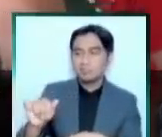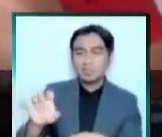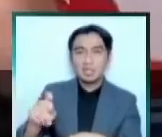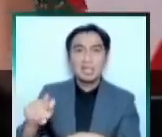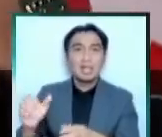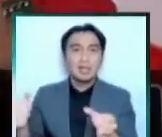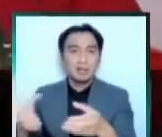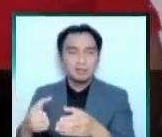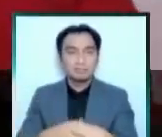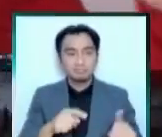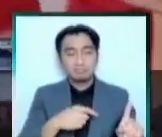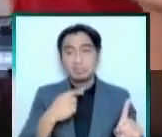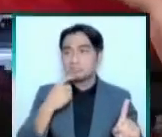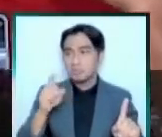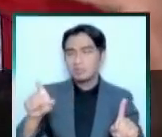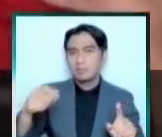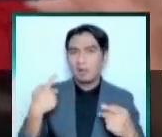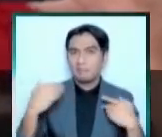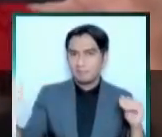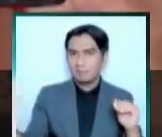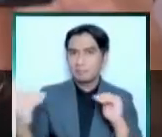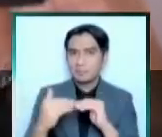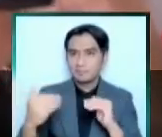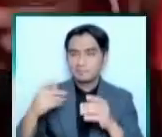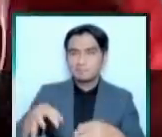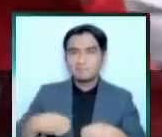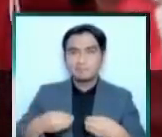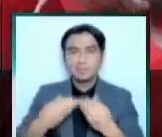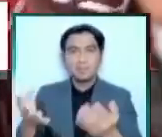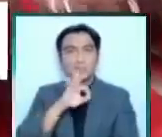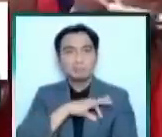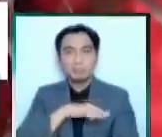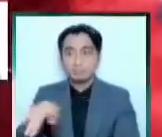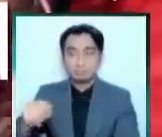Marcos, dapat mabigyan ng pantay na karapatan at benepisyo ang mga katutubo.